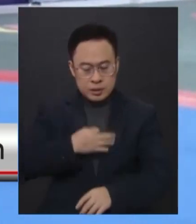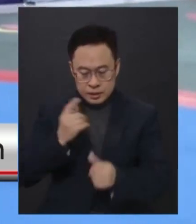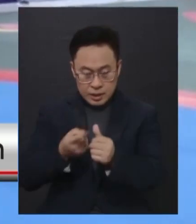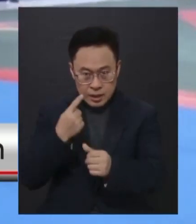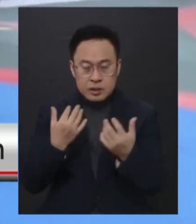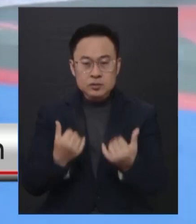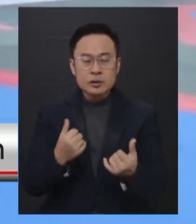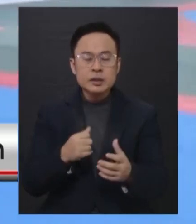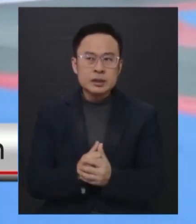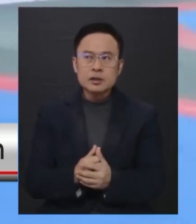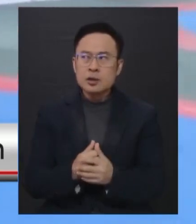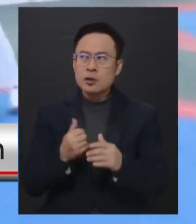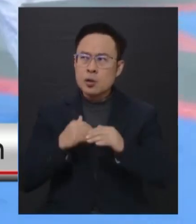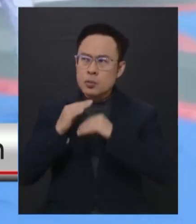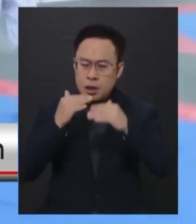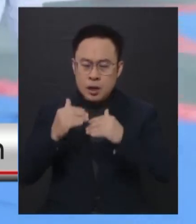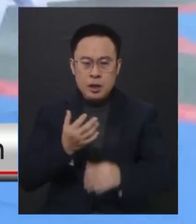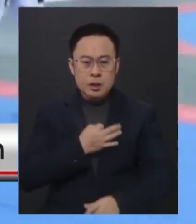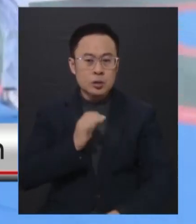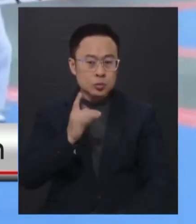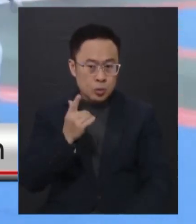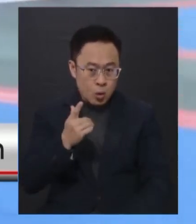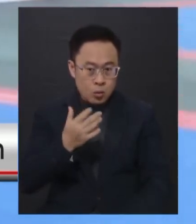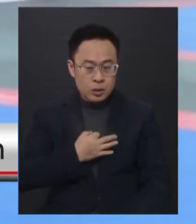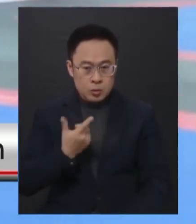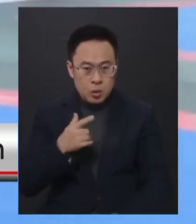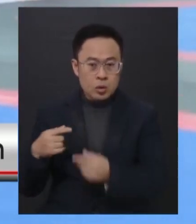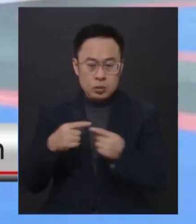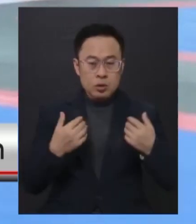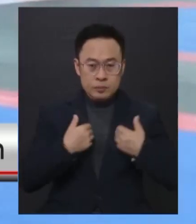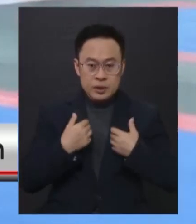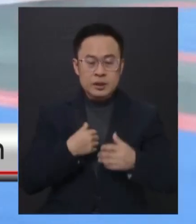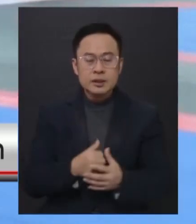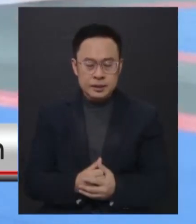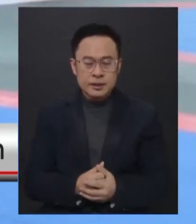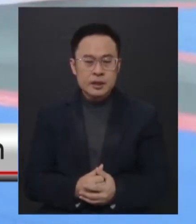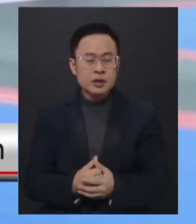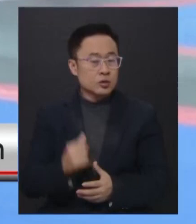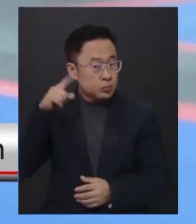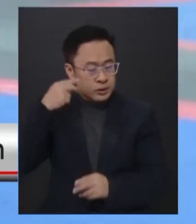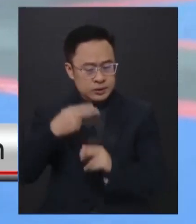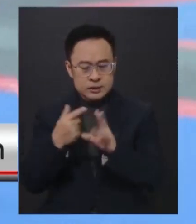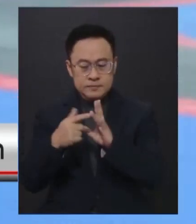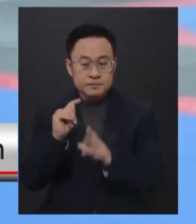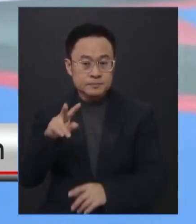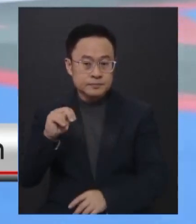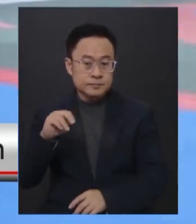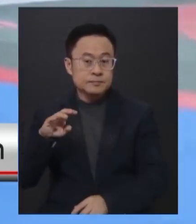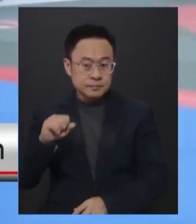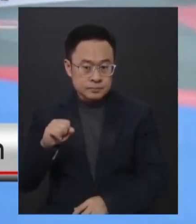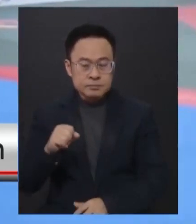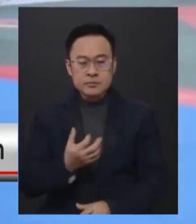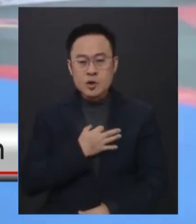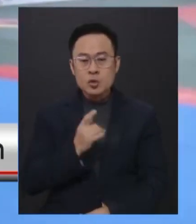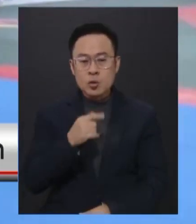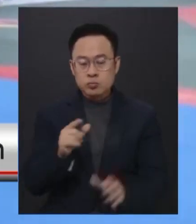สที่ได้เหรียญทองมาแล้วก็เป็นตัวเต็งที่จะได้ทองคนแรก2สมัยแล้วก็มีนักกีฬาที่ดาวรุ่งขึ้นมาหลายคนดังนั้นรายการนี้ก็ถือเป็นราย